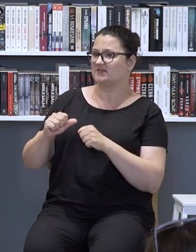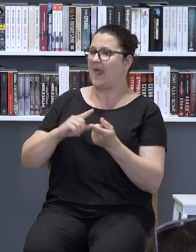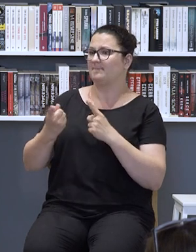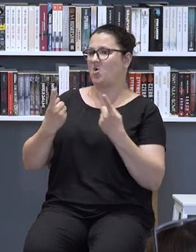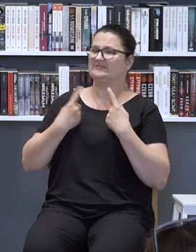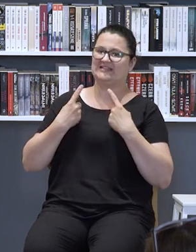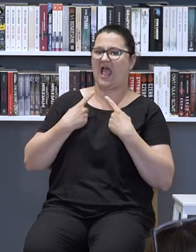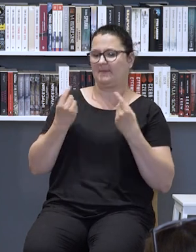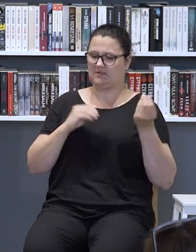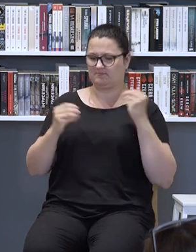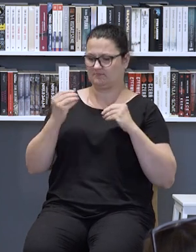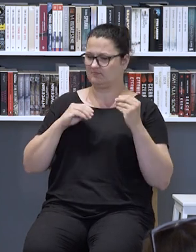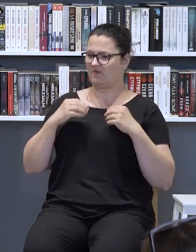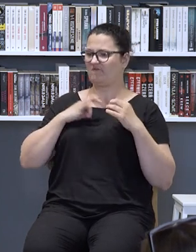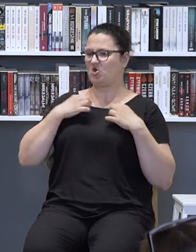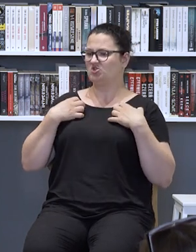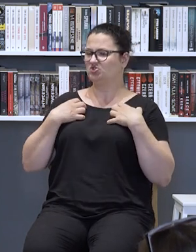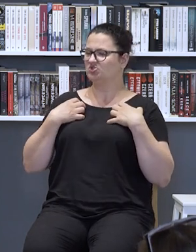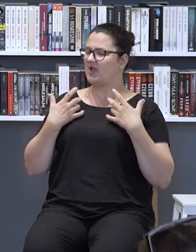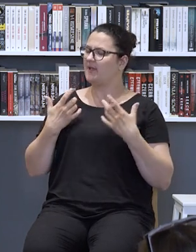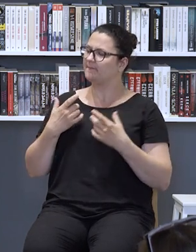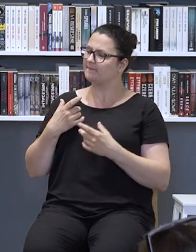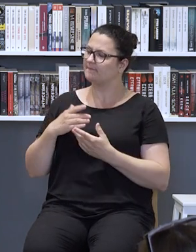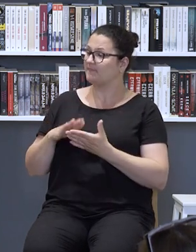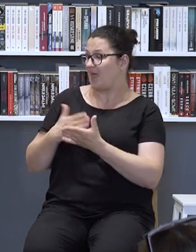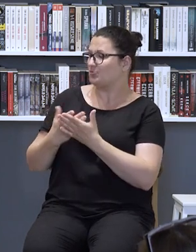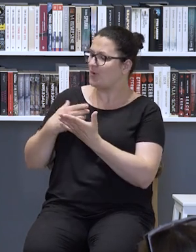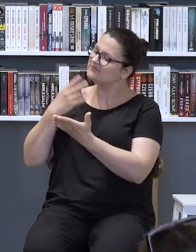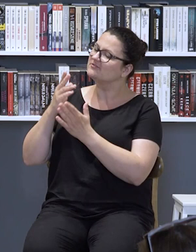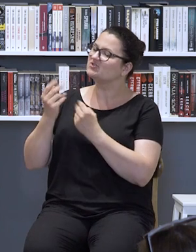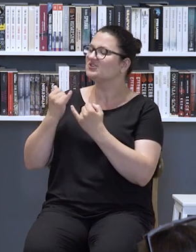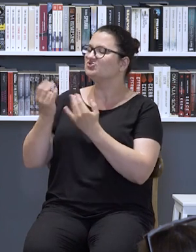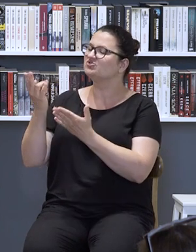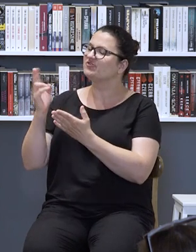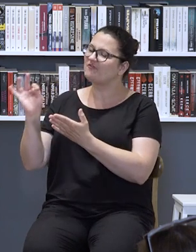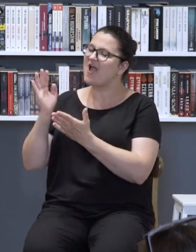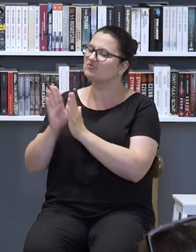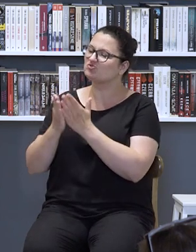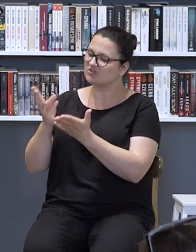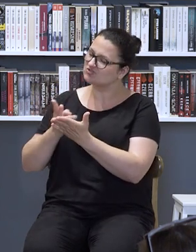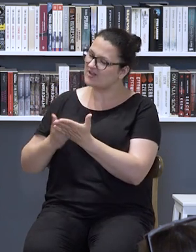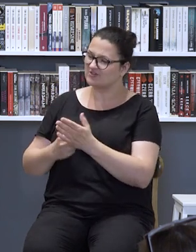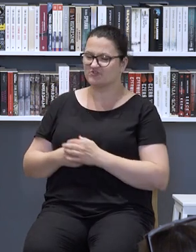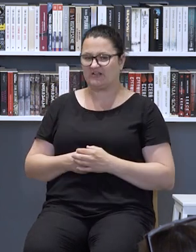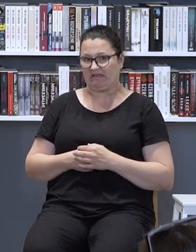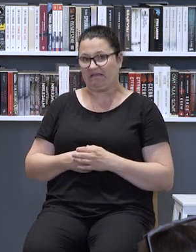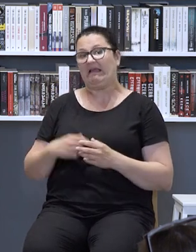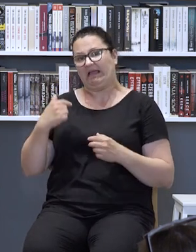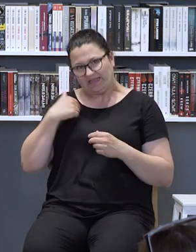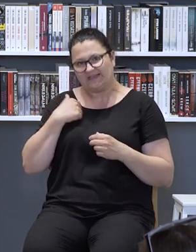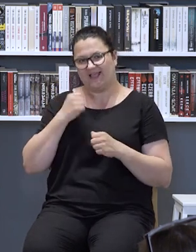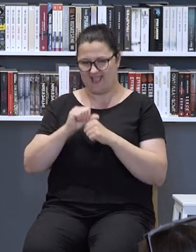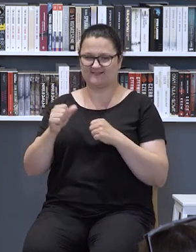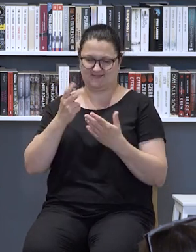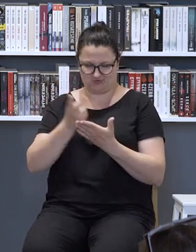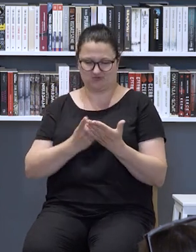montujemy naszymi rękami? Gdybyś była czytelniczką tej powieści? Gdybym była czytelniczką, jestem czytelniczką tej